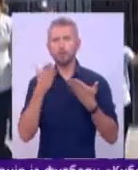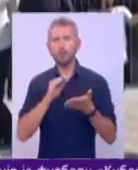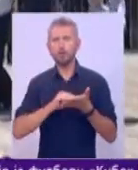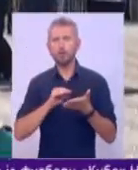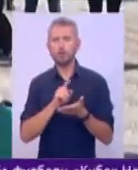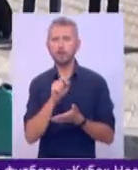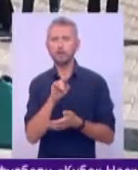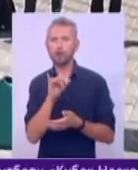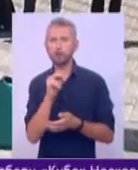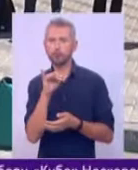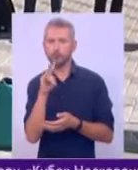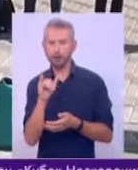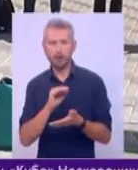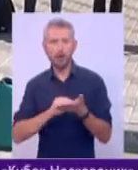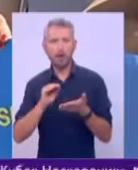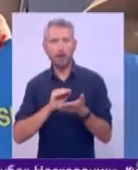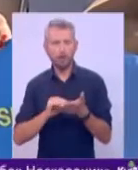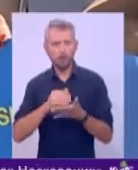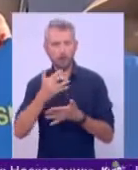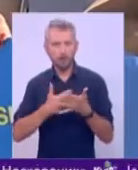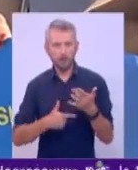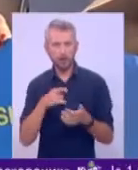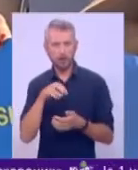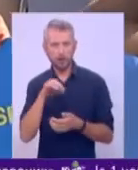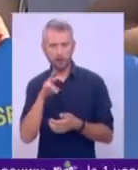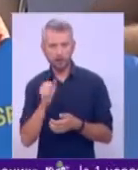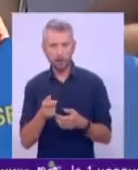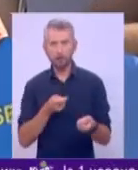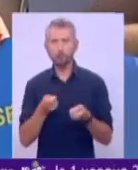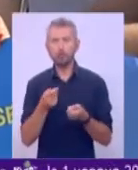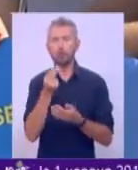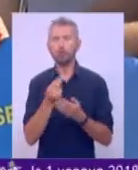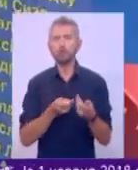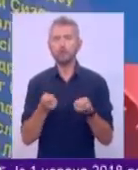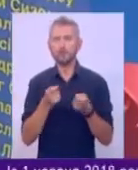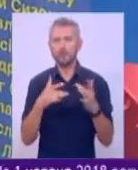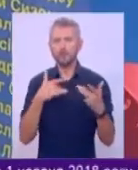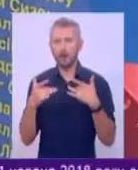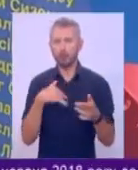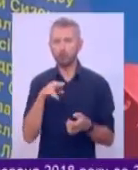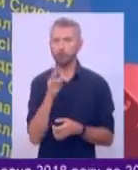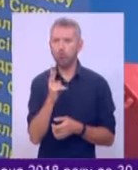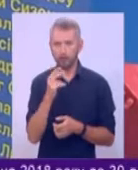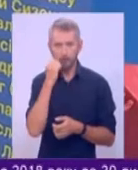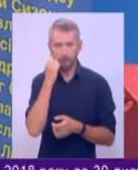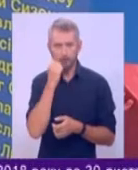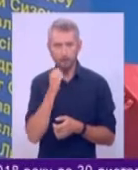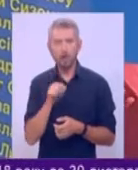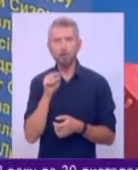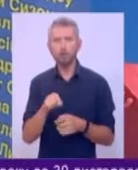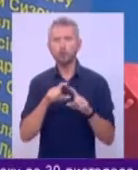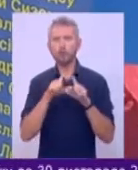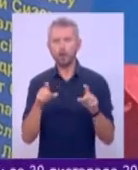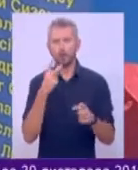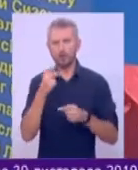«Заручене», автор тексту Олена Греміна, художній керівник театру «ДОК» у Москві. Саме у цьому закладі постійно відбувались акції і вистави на